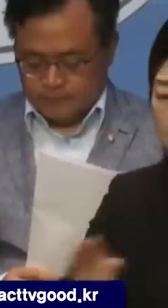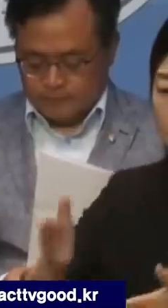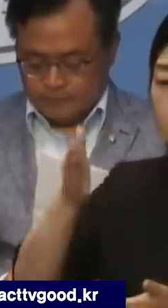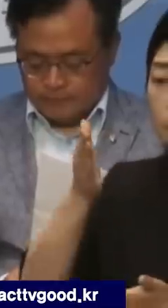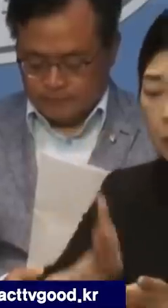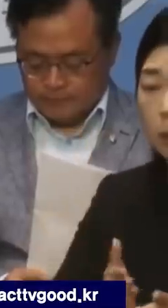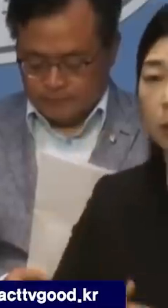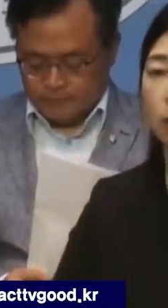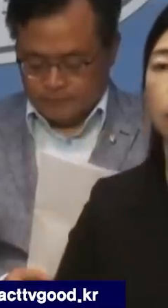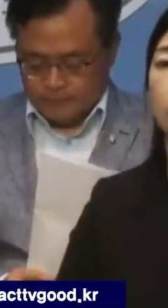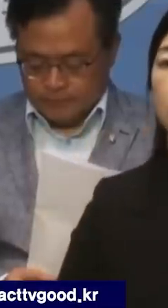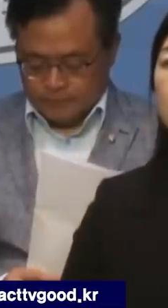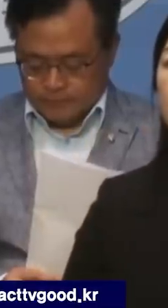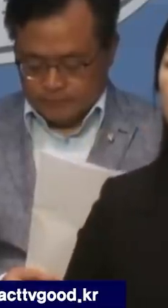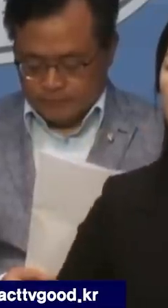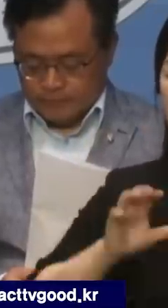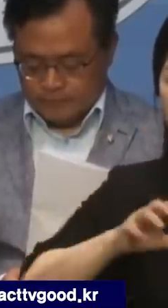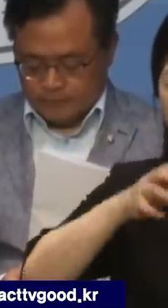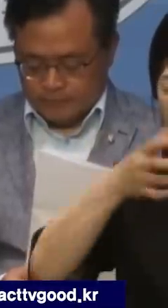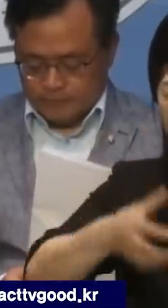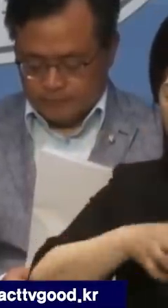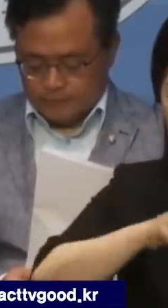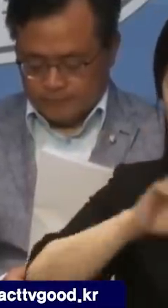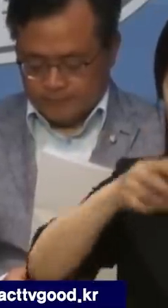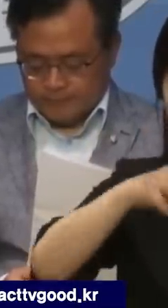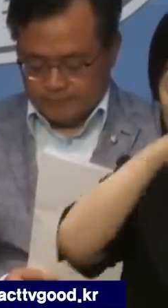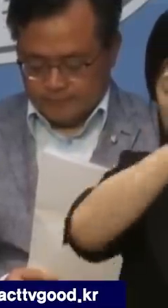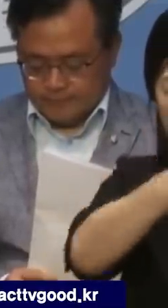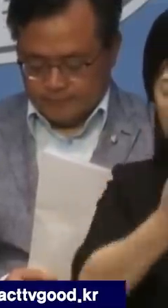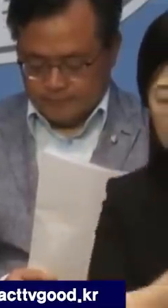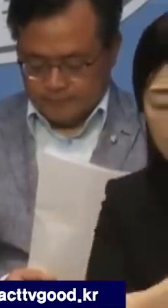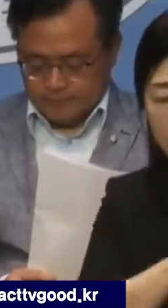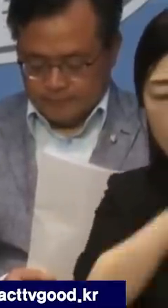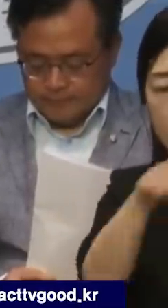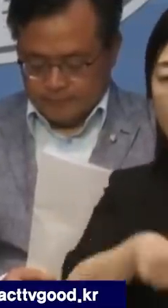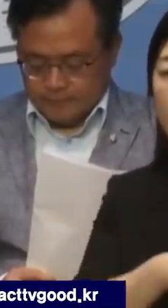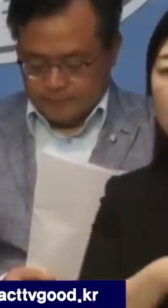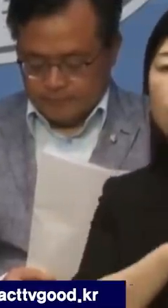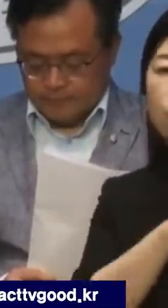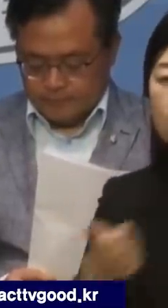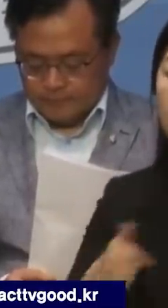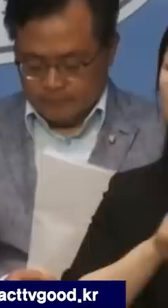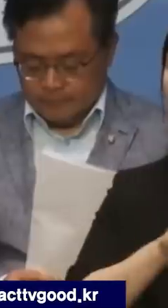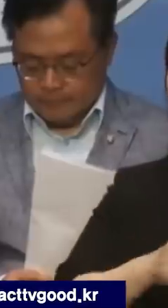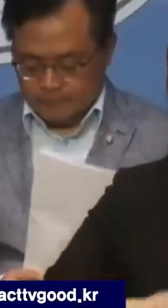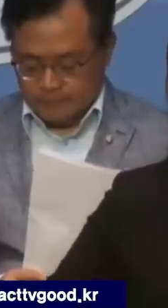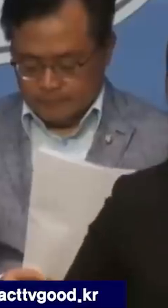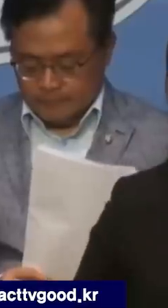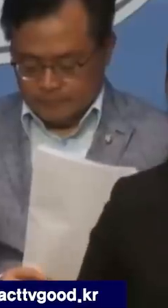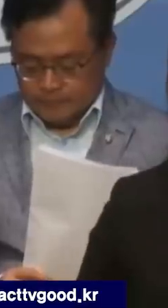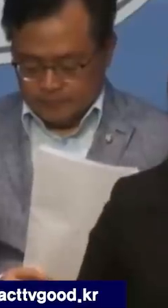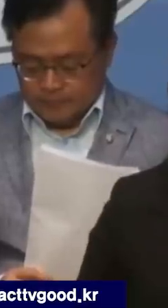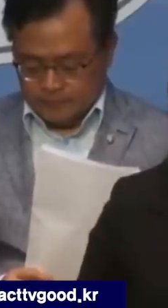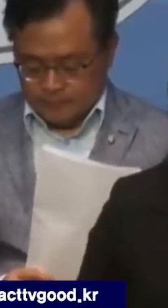세계인들이 다 죽어갈 그런 바닷물 아닙니까? 지금